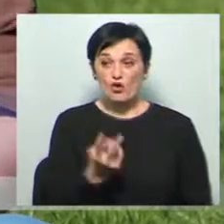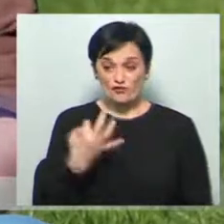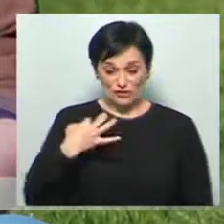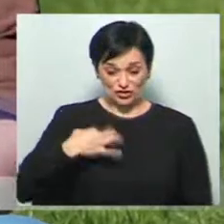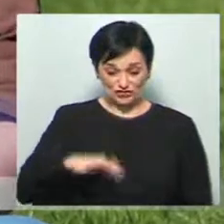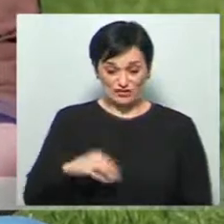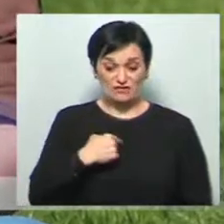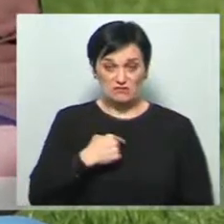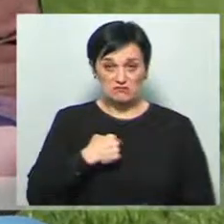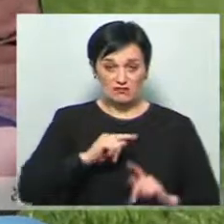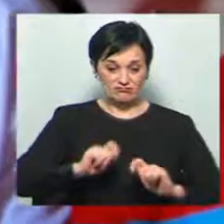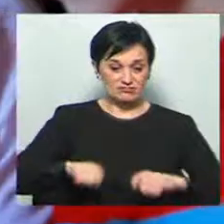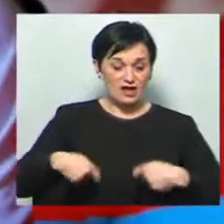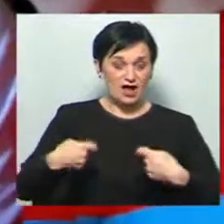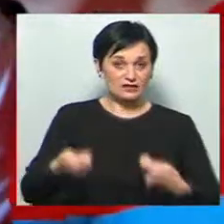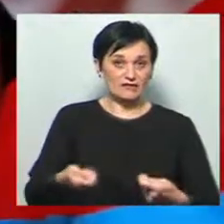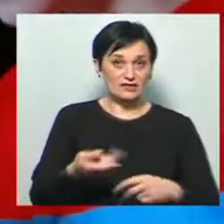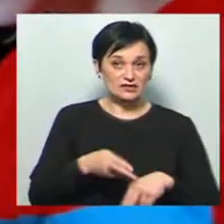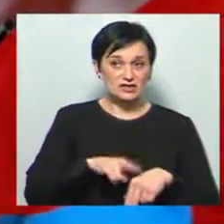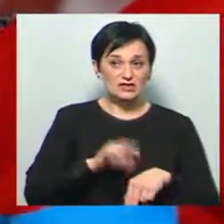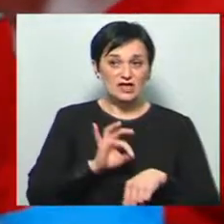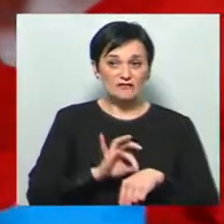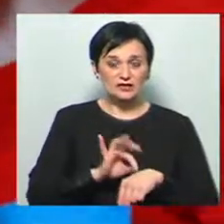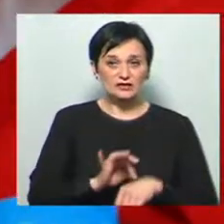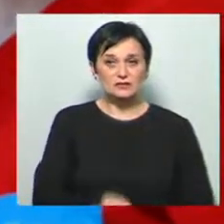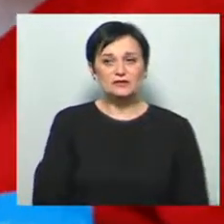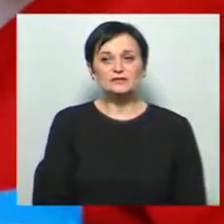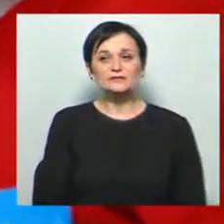გადავეცი ამ შემთხვევაში ეს დაავადება.